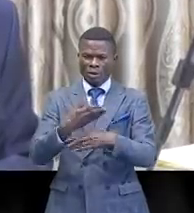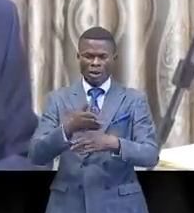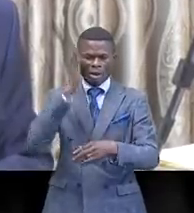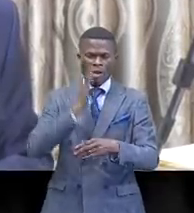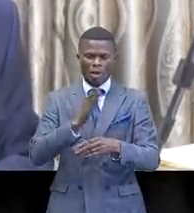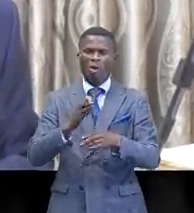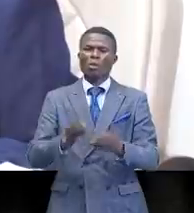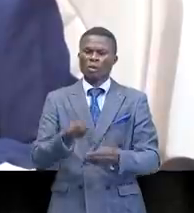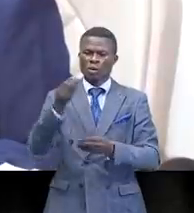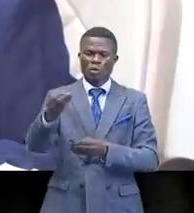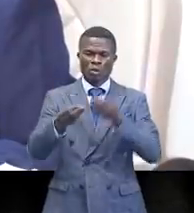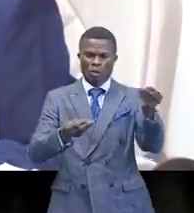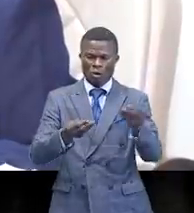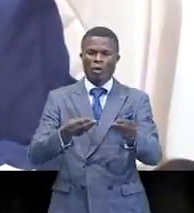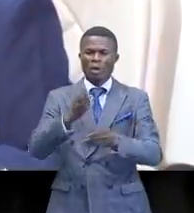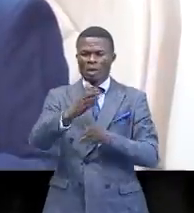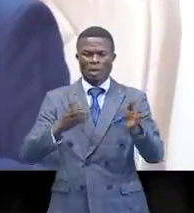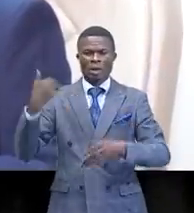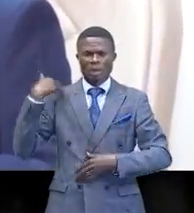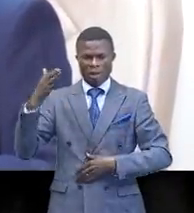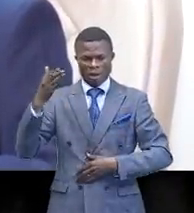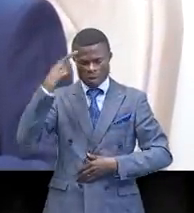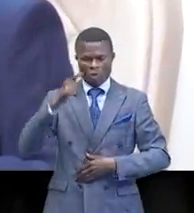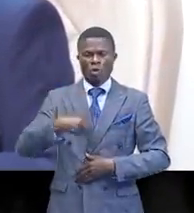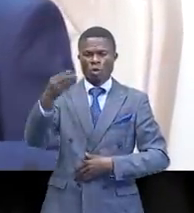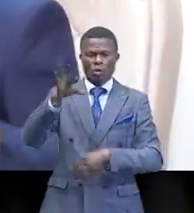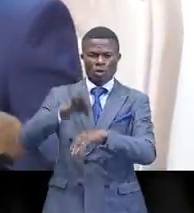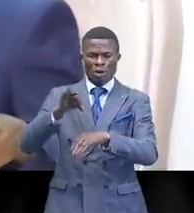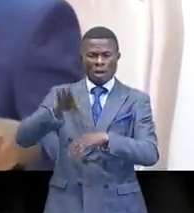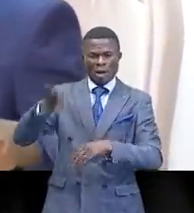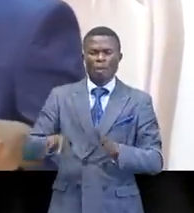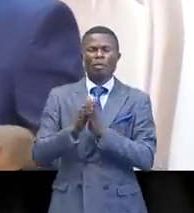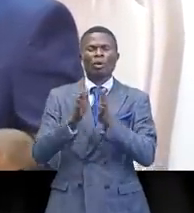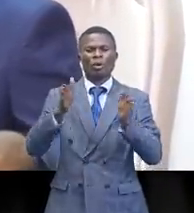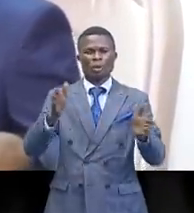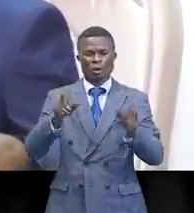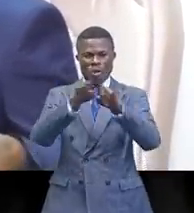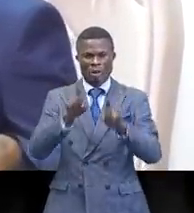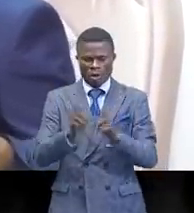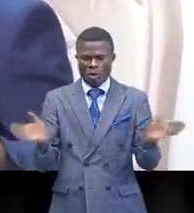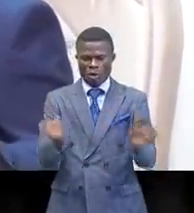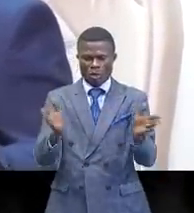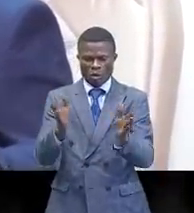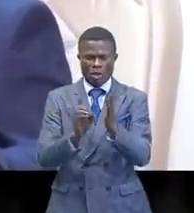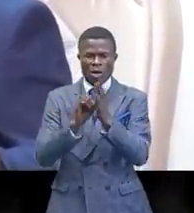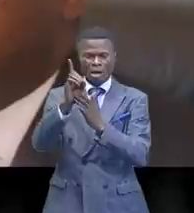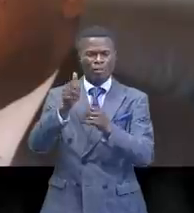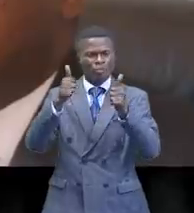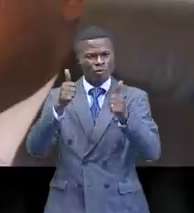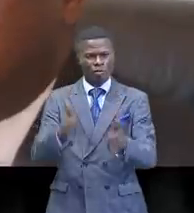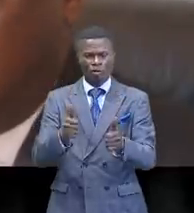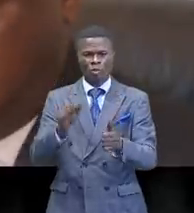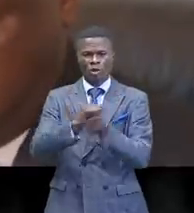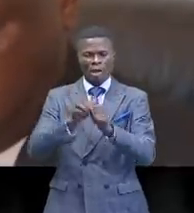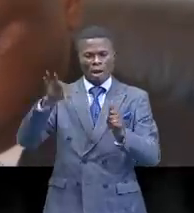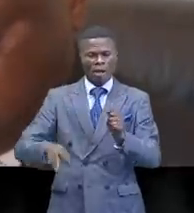bonne affectation des ressources publiques en vue de privilégier l'intérêt général et d'impulser une incidence positive sur